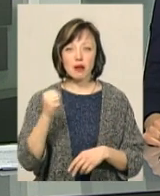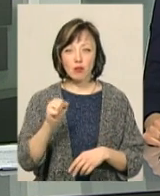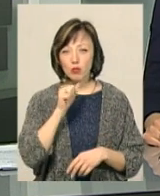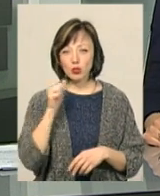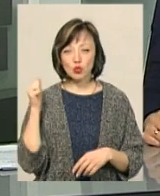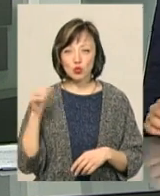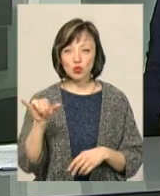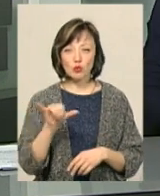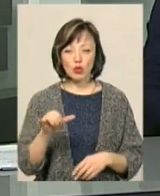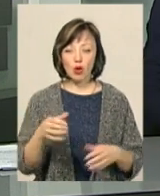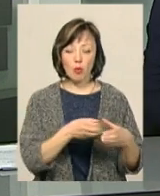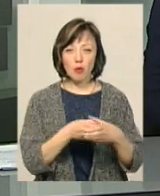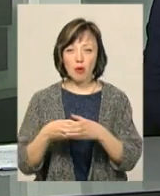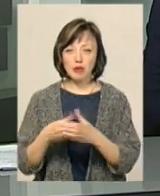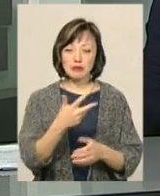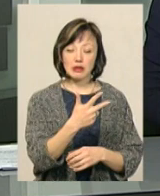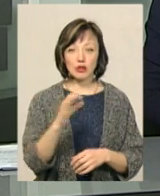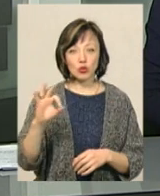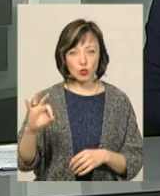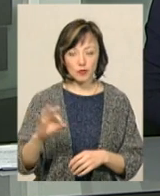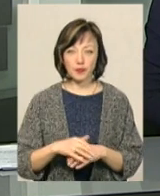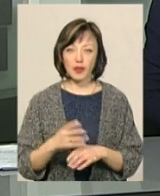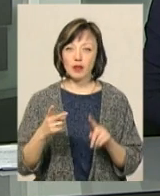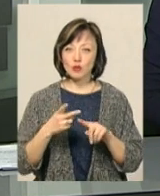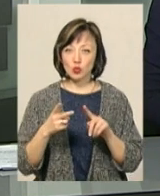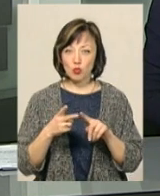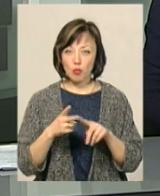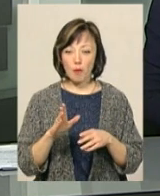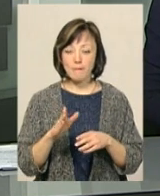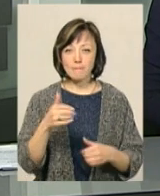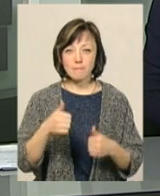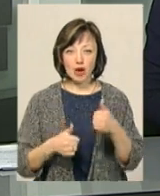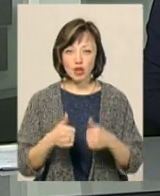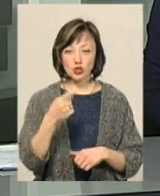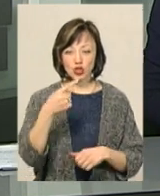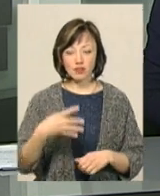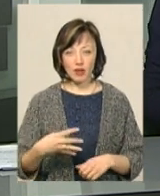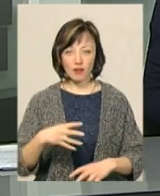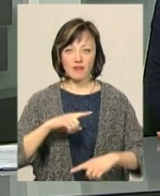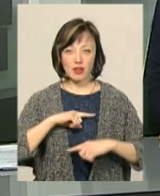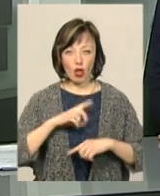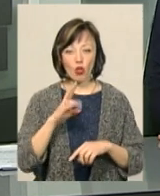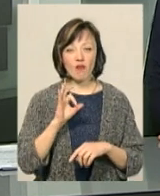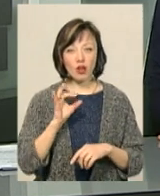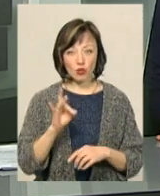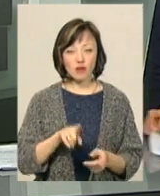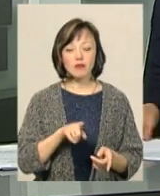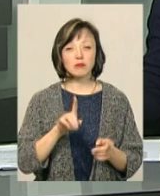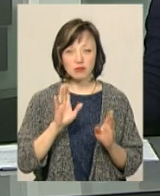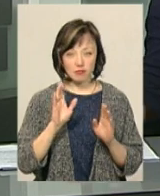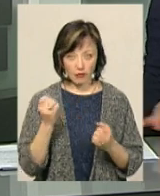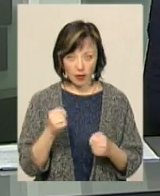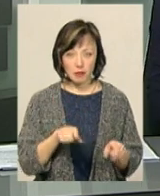Минулої суботи команди зіграли з рахунком 3-0. Якщо в другому матчі 1/4 фіналу новаторці виграють, то перейдуть до півфіналу.